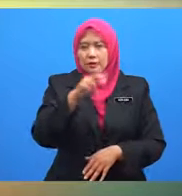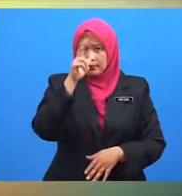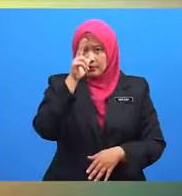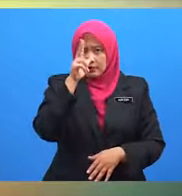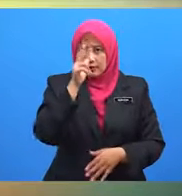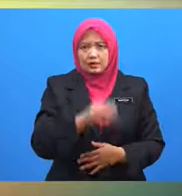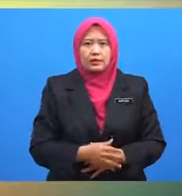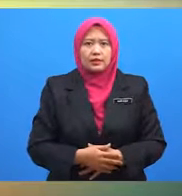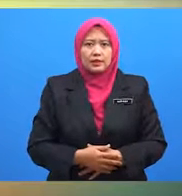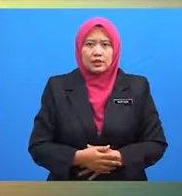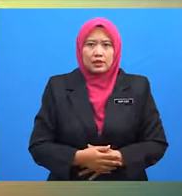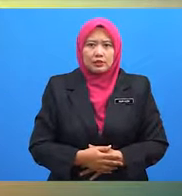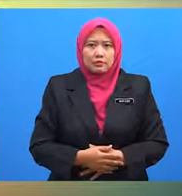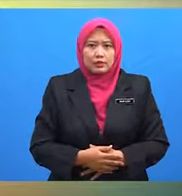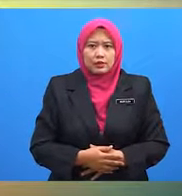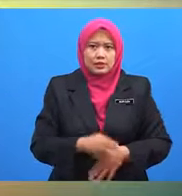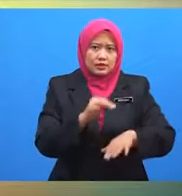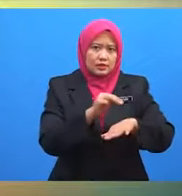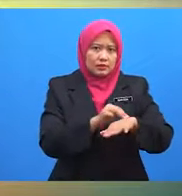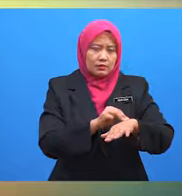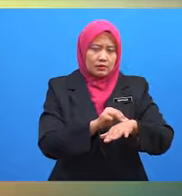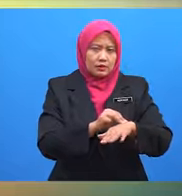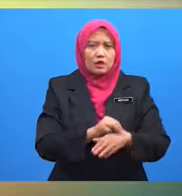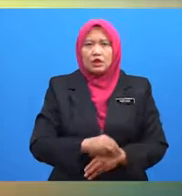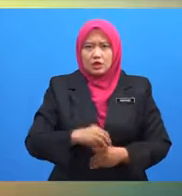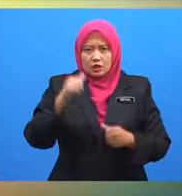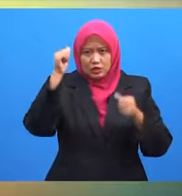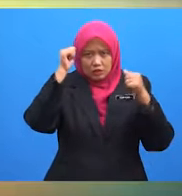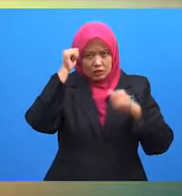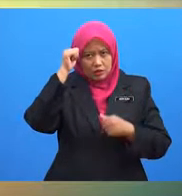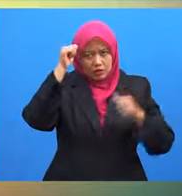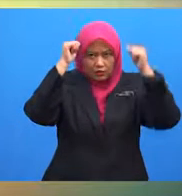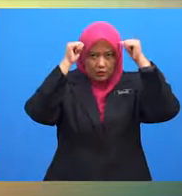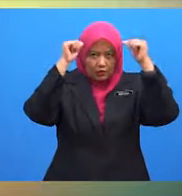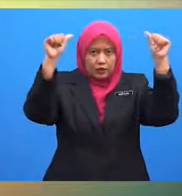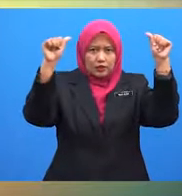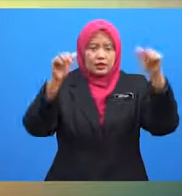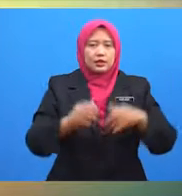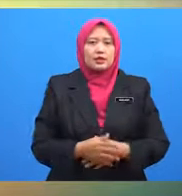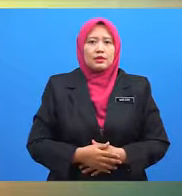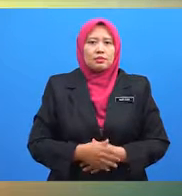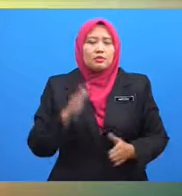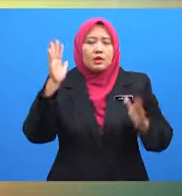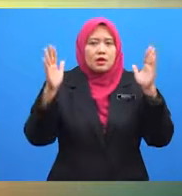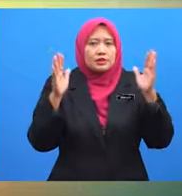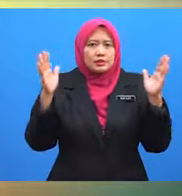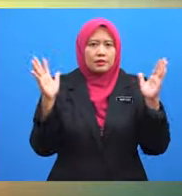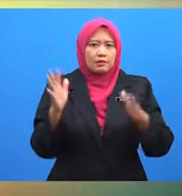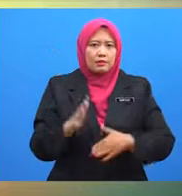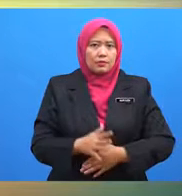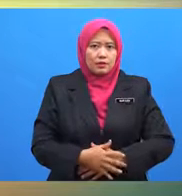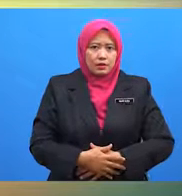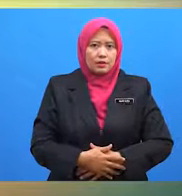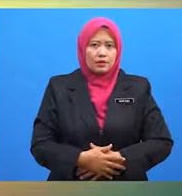bahasa Melayu iaitu pada abad ke-15. Pada ketika ini, Melaka menjadi pusat perdagangan, bahasa